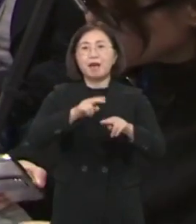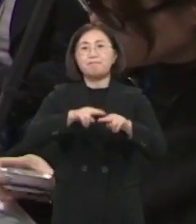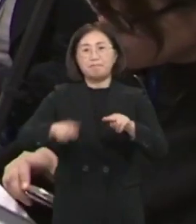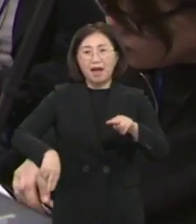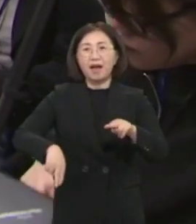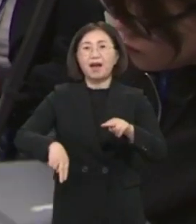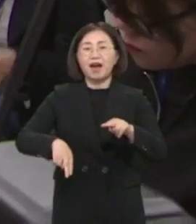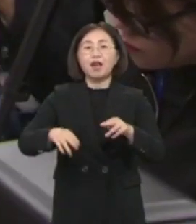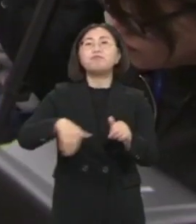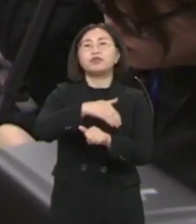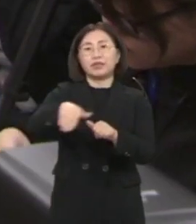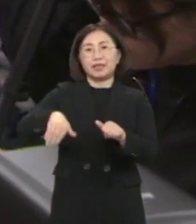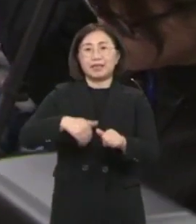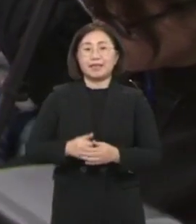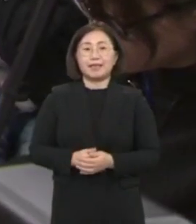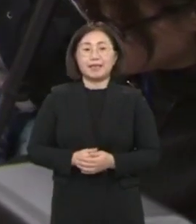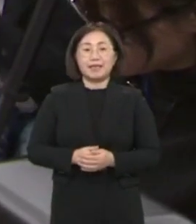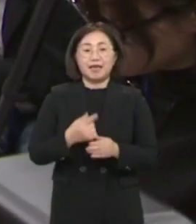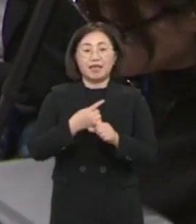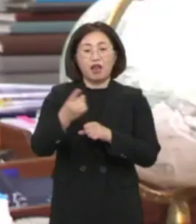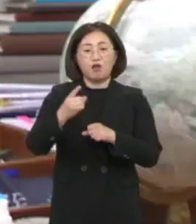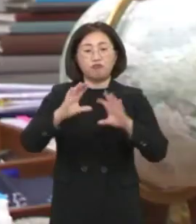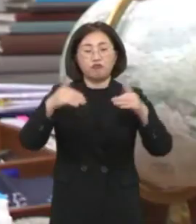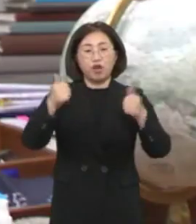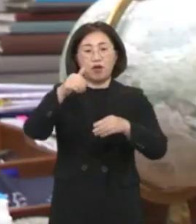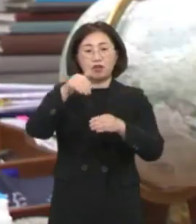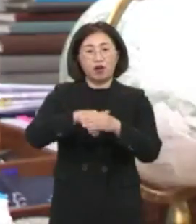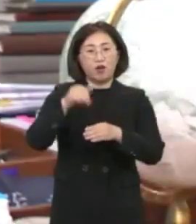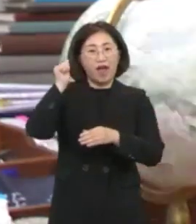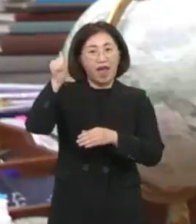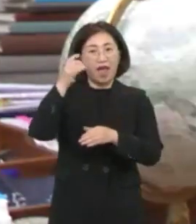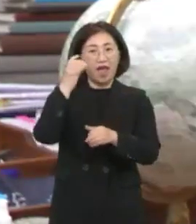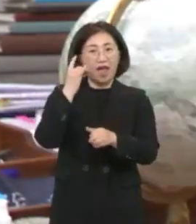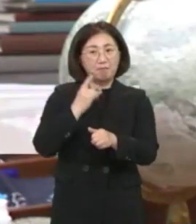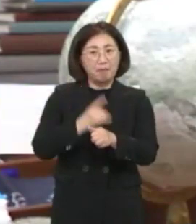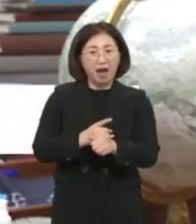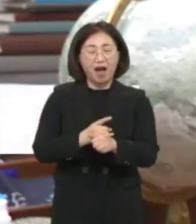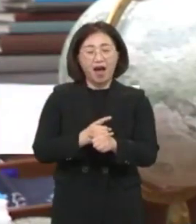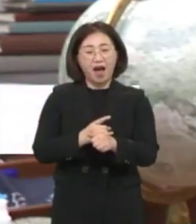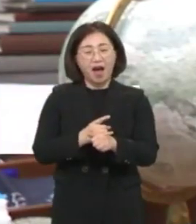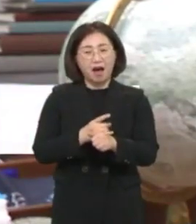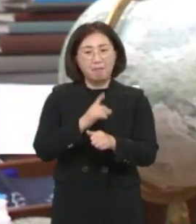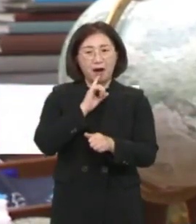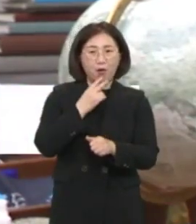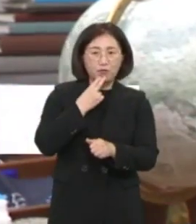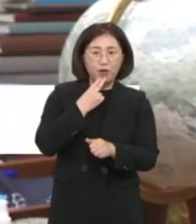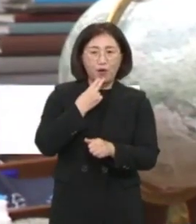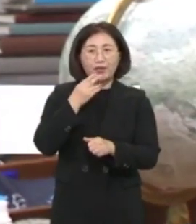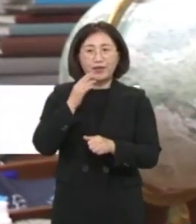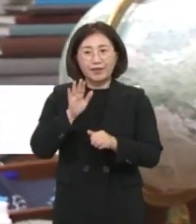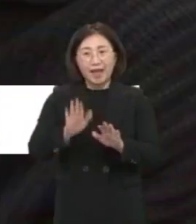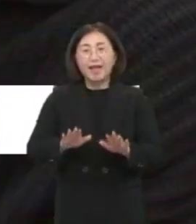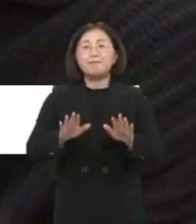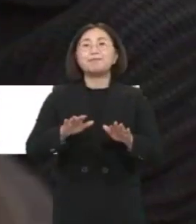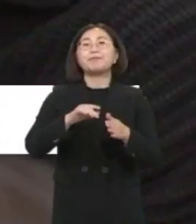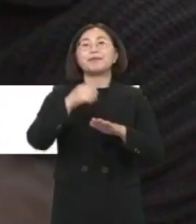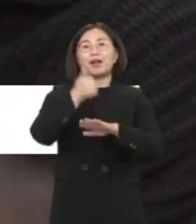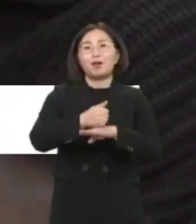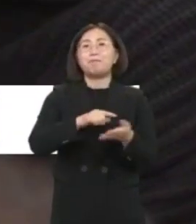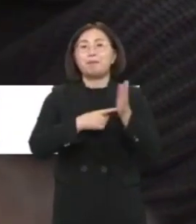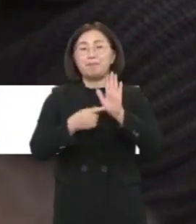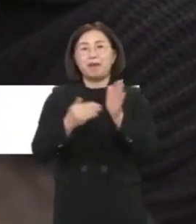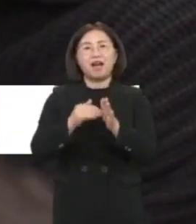그동안 내년 총선 출마 여부를 놓고 함구해왔던 6선 박병석 의원의 선택은 불출마였습니다. 박